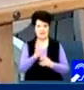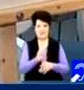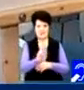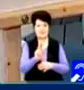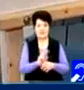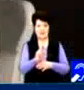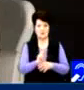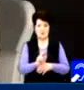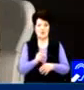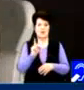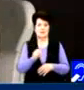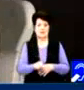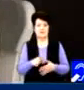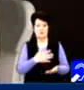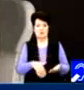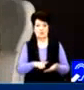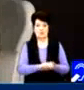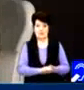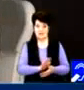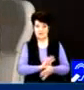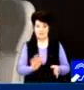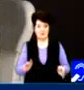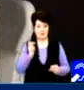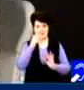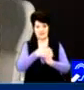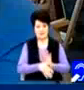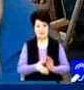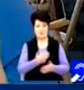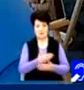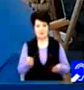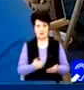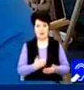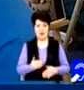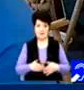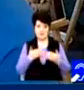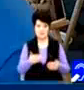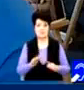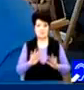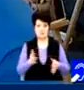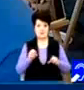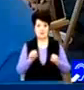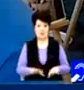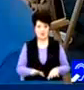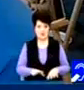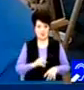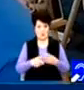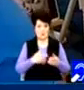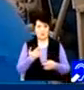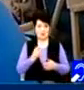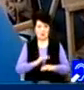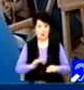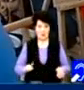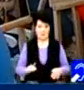duce însă tocmai pentru că societatea nu este destul de înțelegătoare cu ei am depășit momentul și am hotărât să concepem următorul copil să